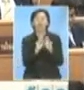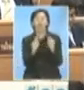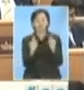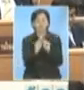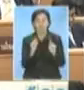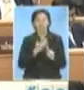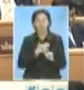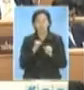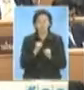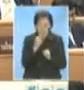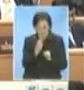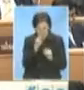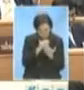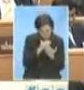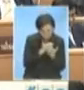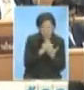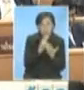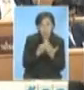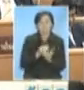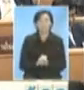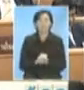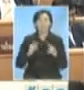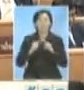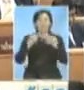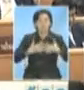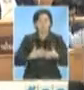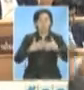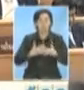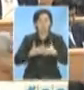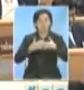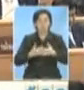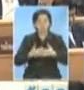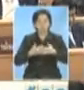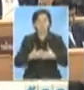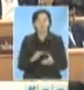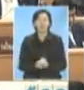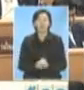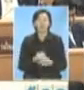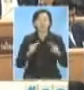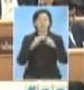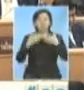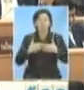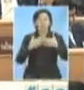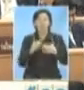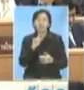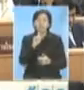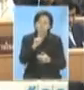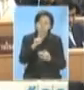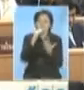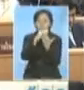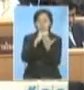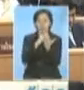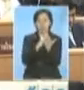ผมก็พยายามไปดูนะครับว่าในส่วนของกระทรวงอุตสาหกรรมนั้นเนี่ยท่านได้ซักถามแล้วก็ลงรายละเอียด